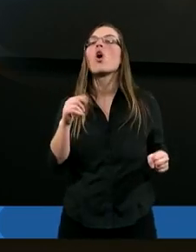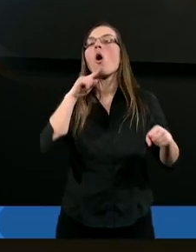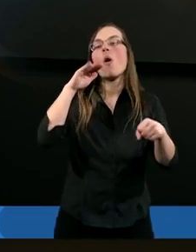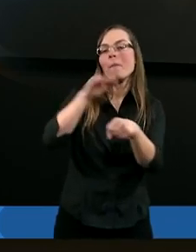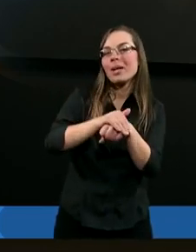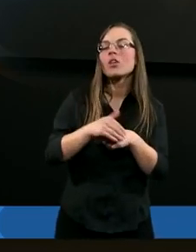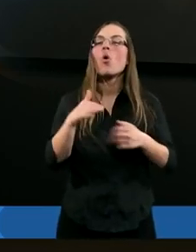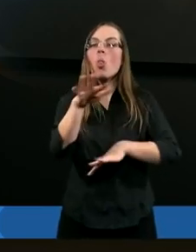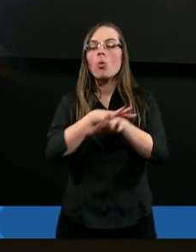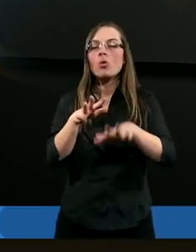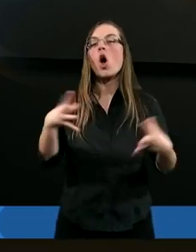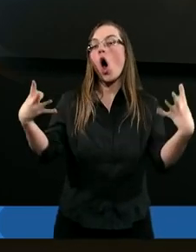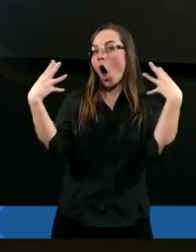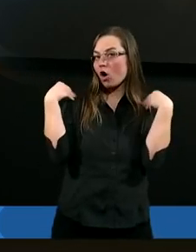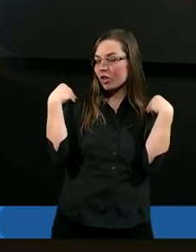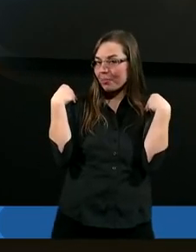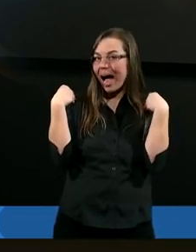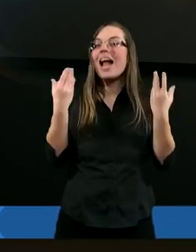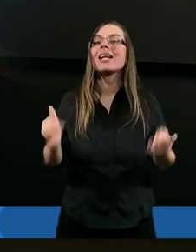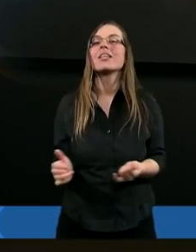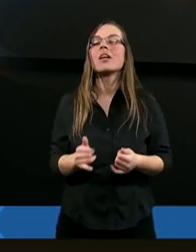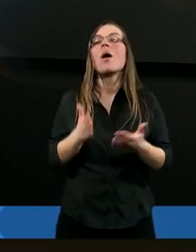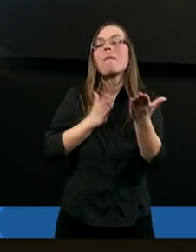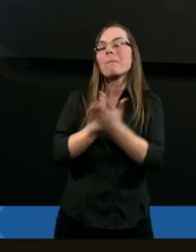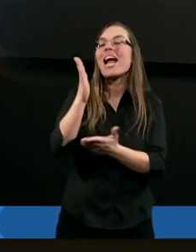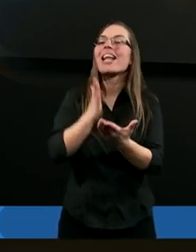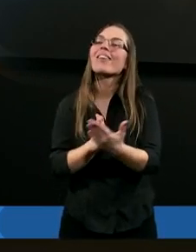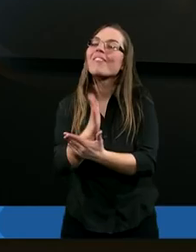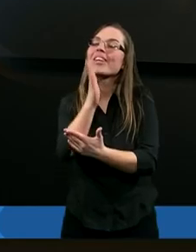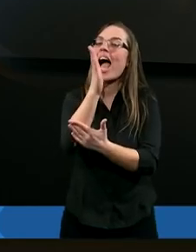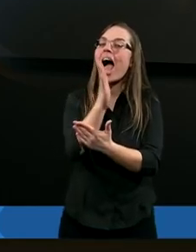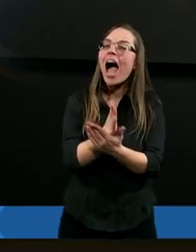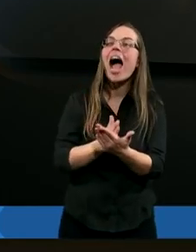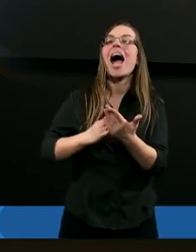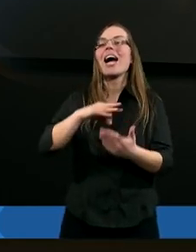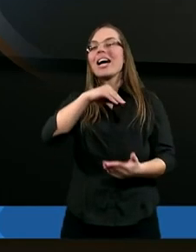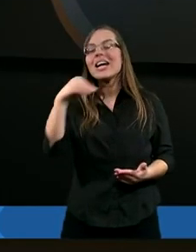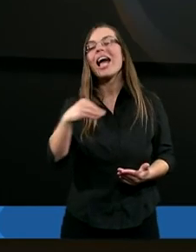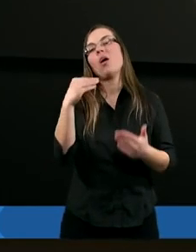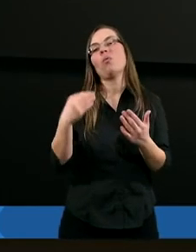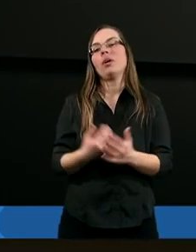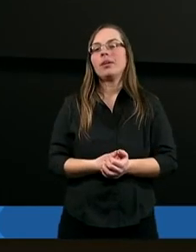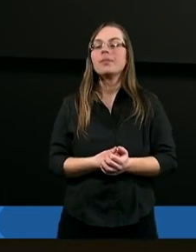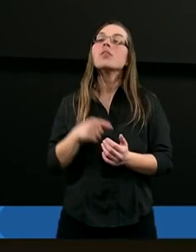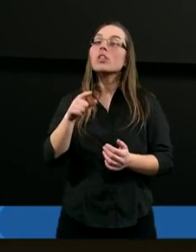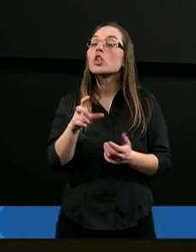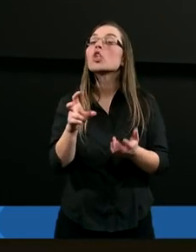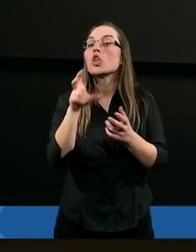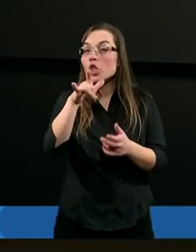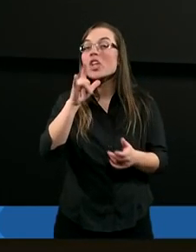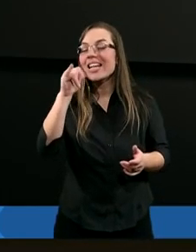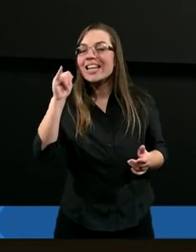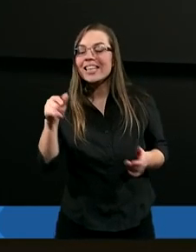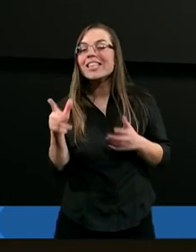obiecanego Ducha otrzymali przez wiarę. Czyli